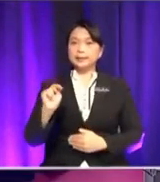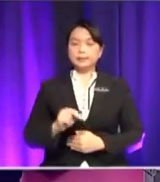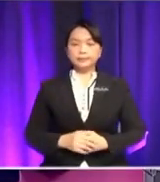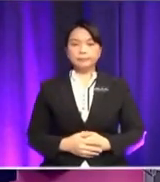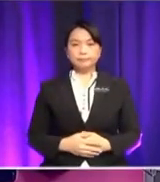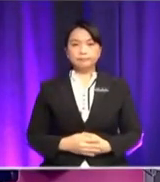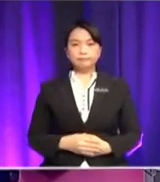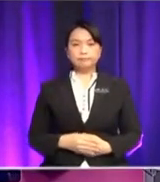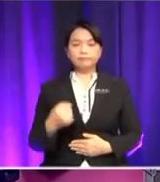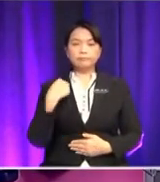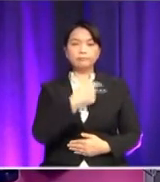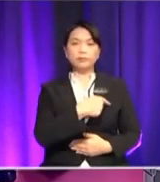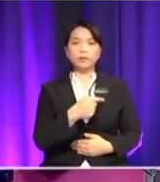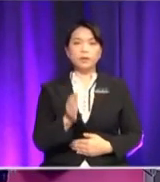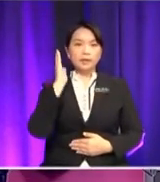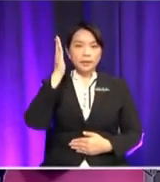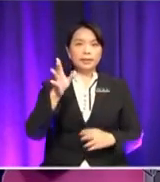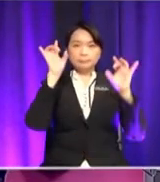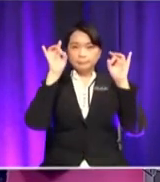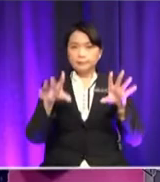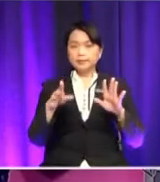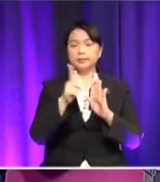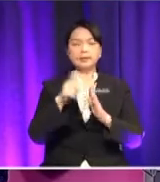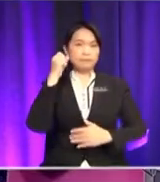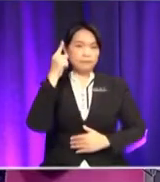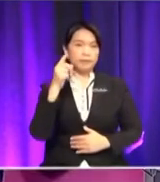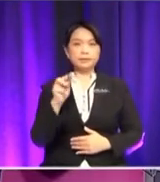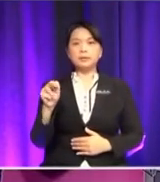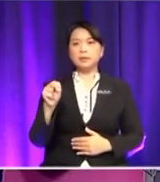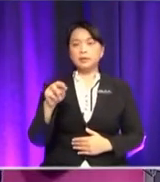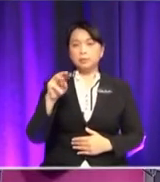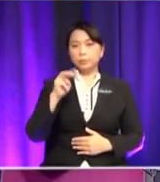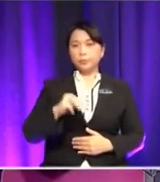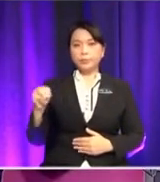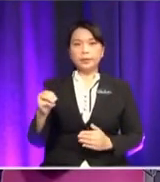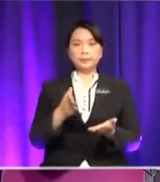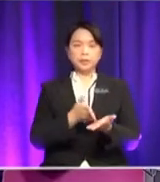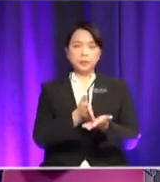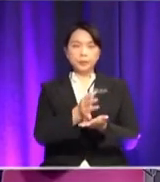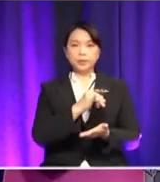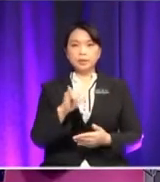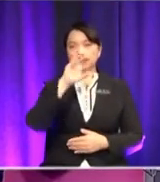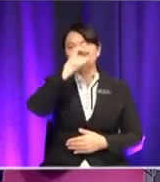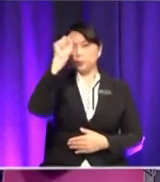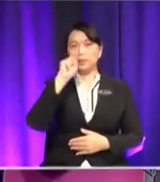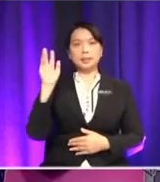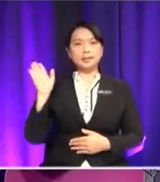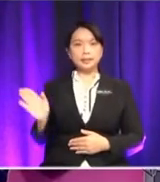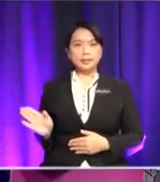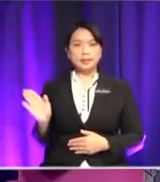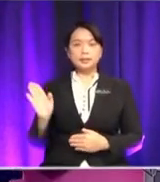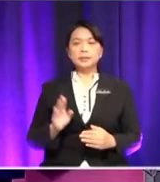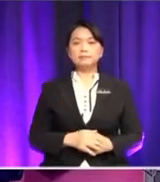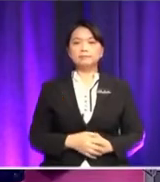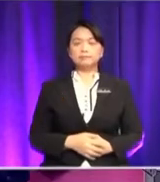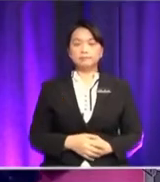selanjutnya kita akan auc kepahaman murid melalui soal dan ini yaitu soalnya